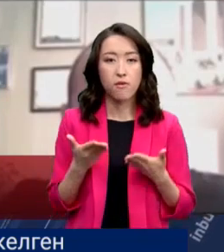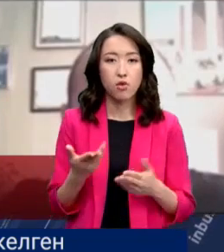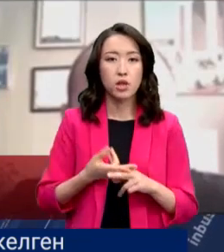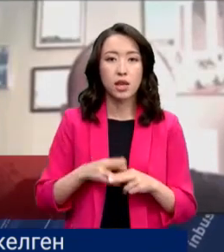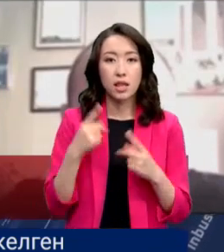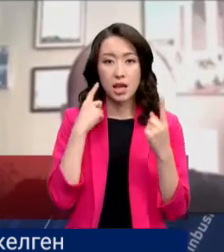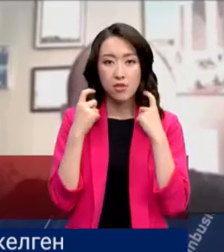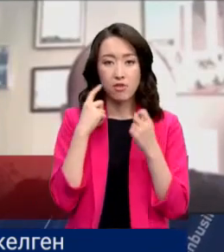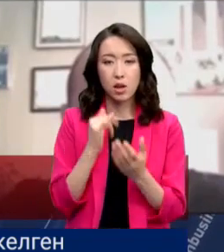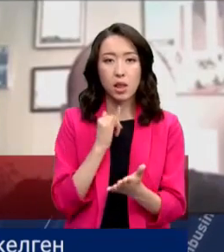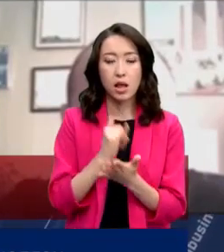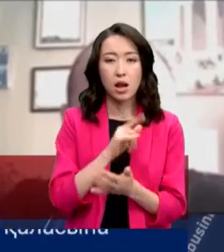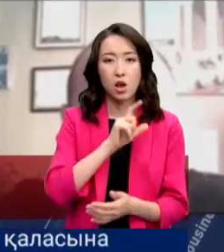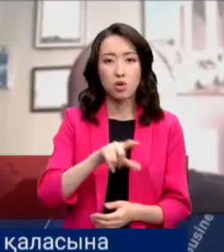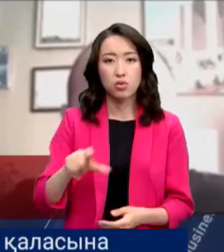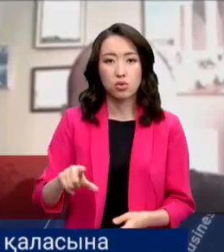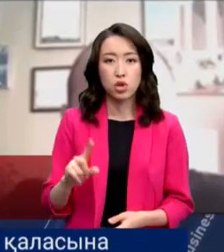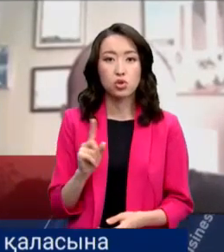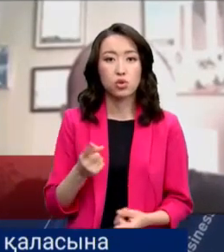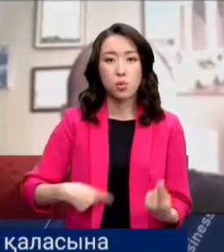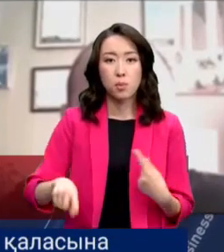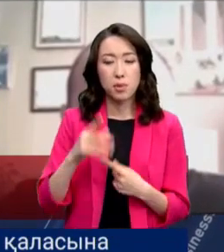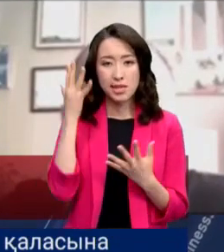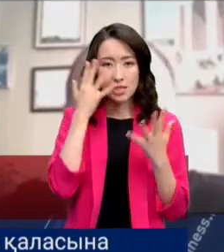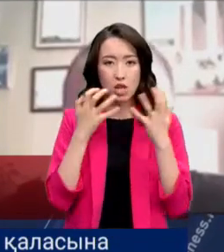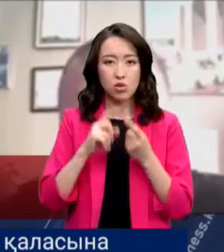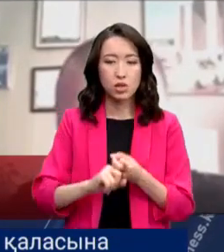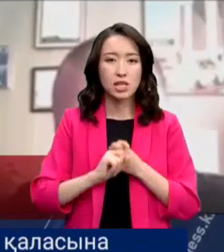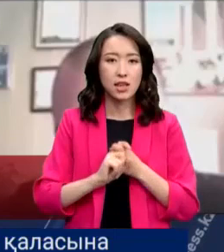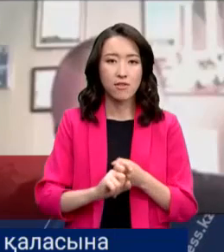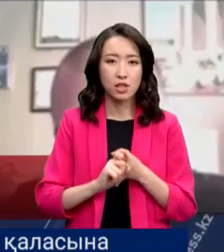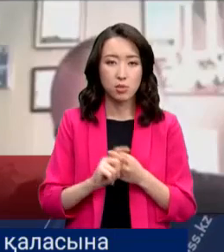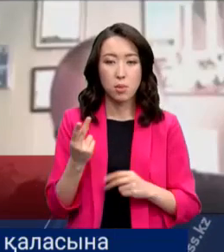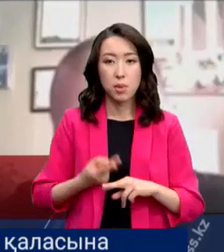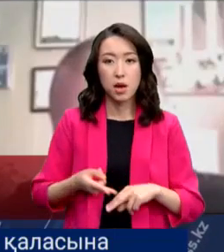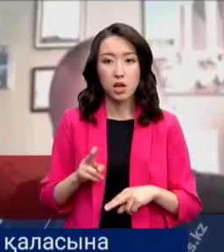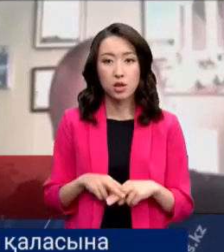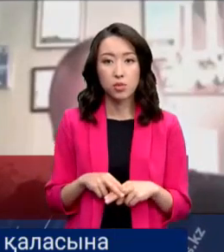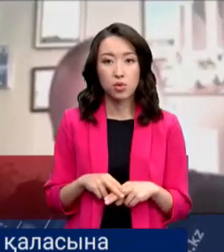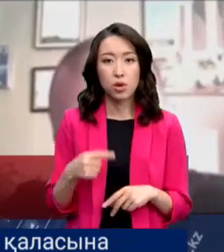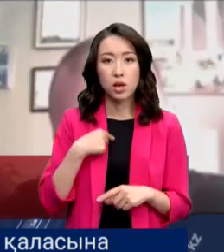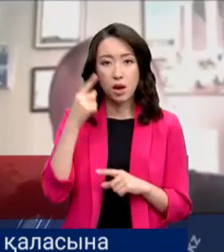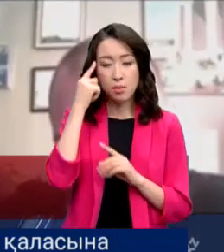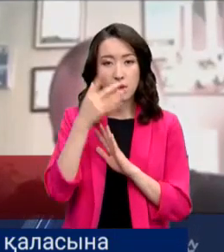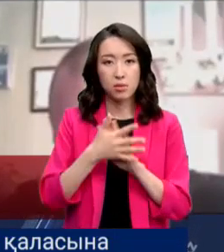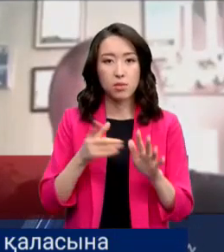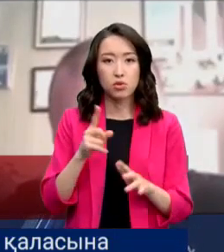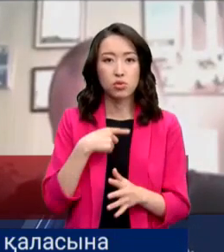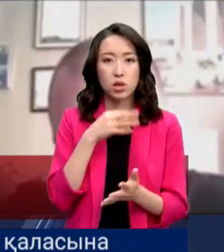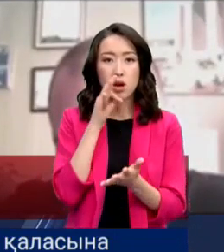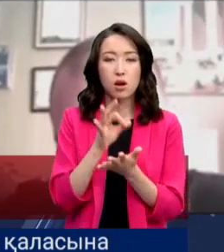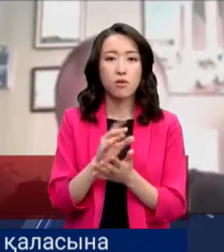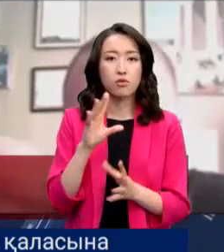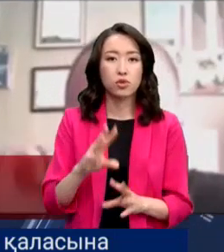эта информация для потребителей. То есть мы серьезно зависимы. Поэтому я понимаю, что я говорю все